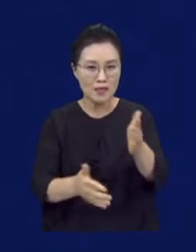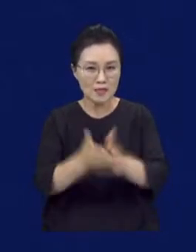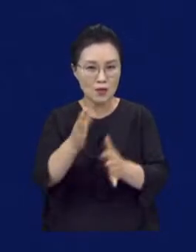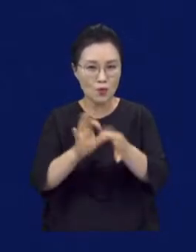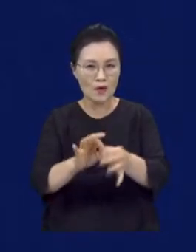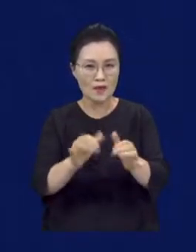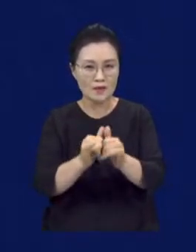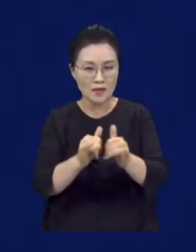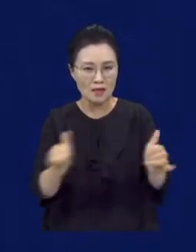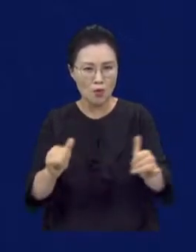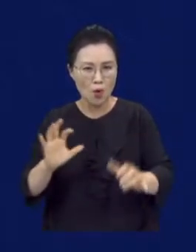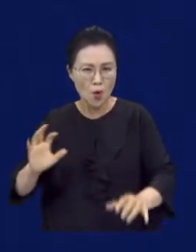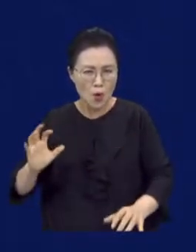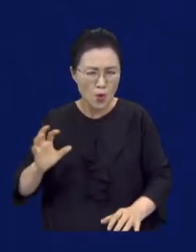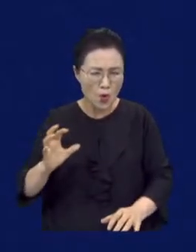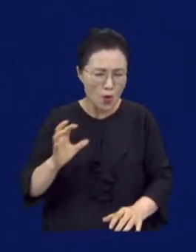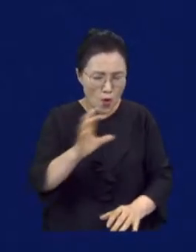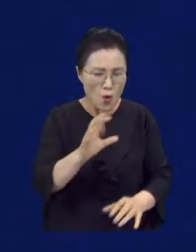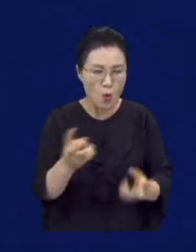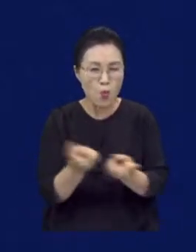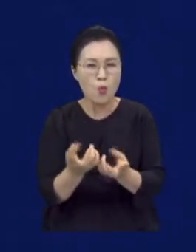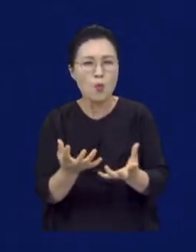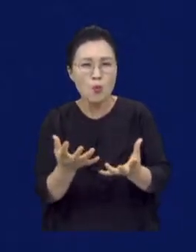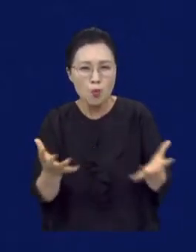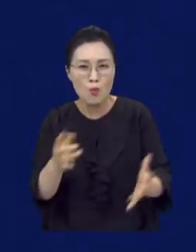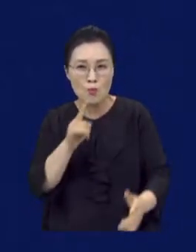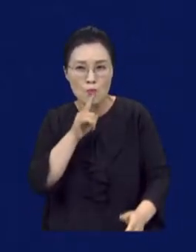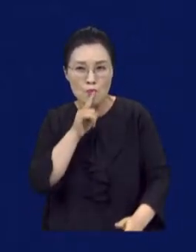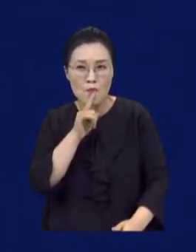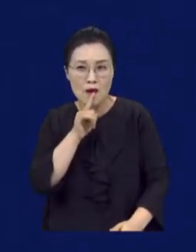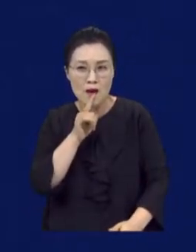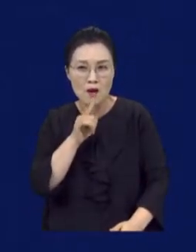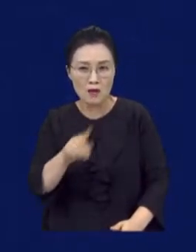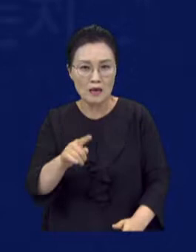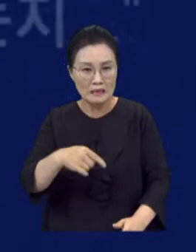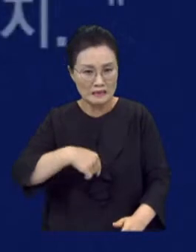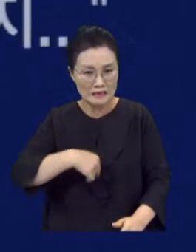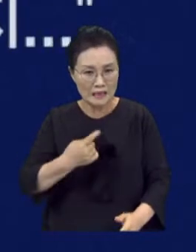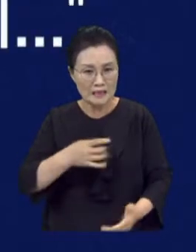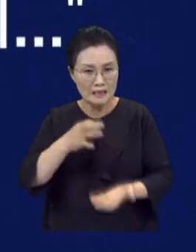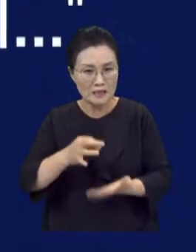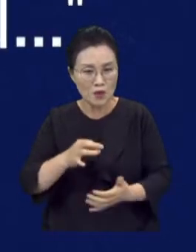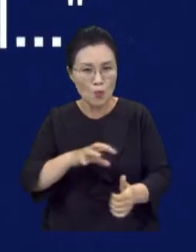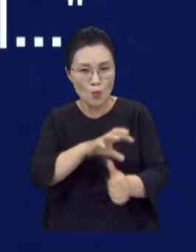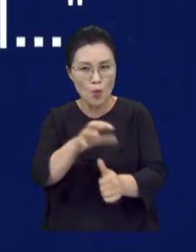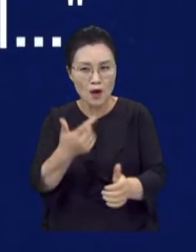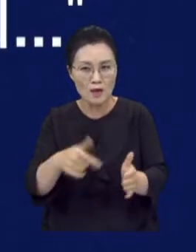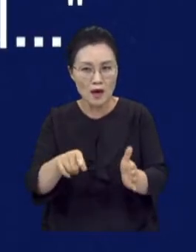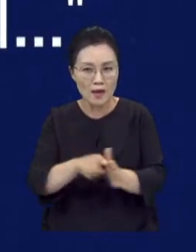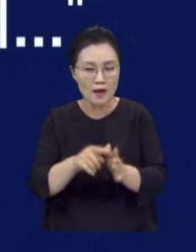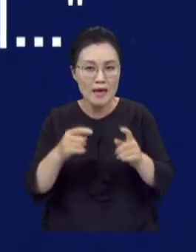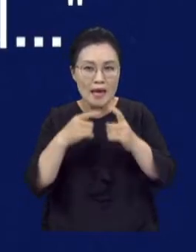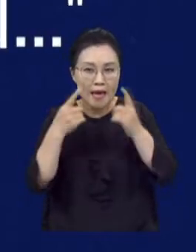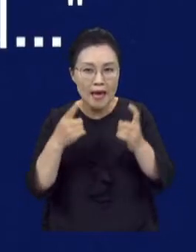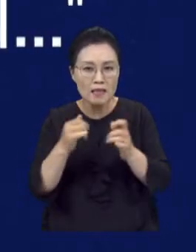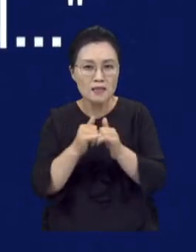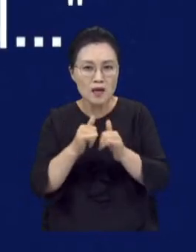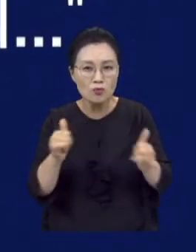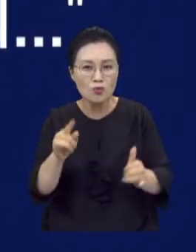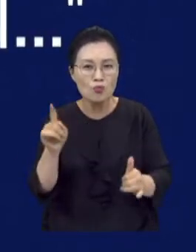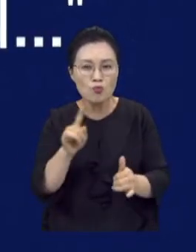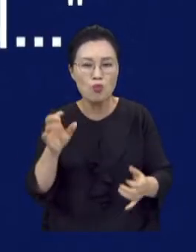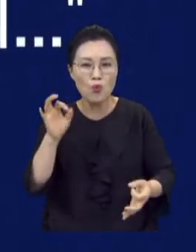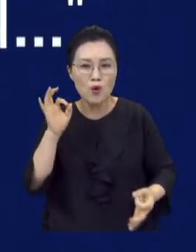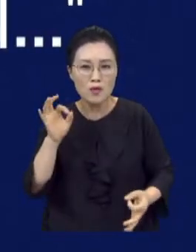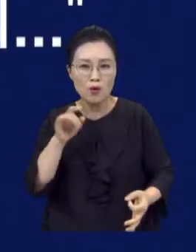워낙 강한 태풍이 라 어쩔 수 없었다 면서도 오히려 자기 재산을 보호하기 위해 개인 당사자들을 뭐 있냐고